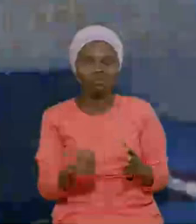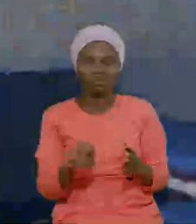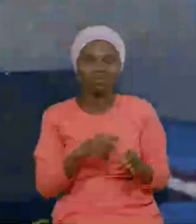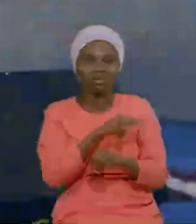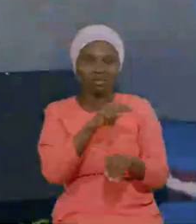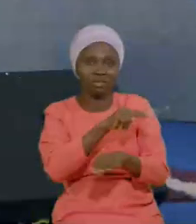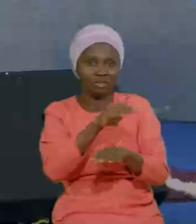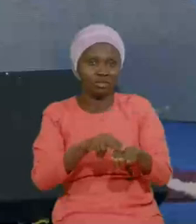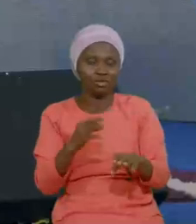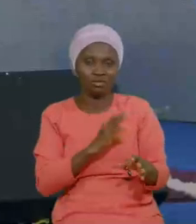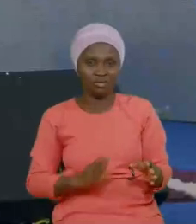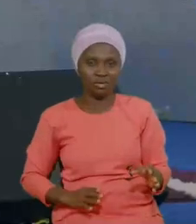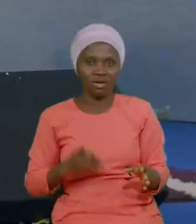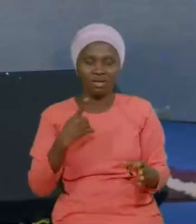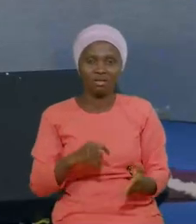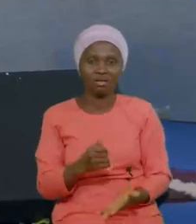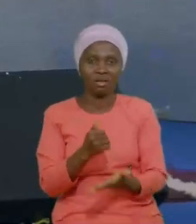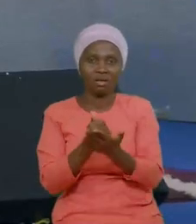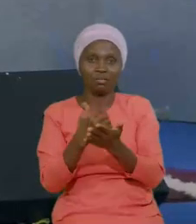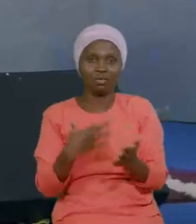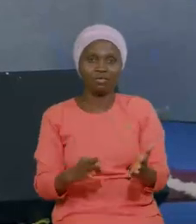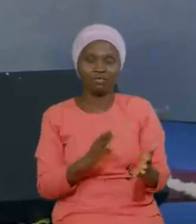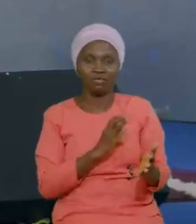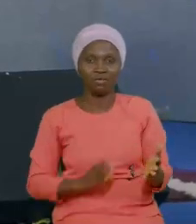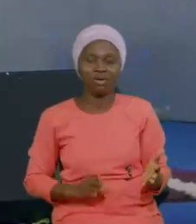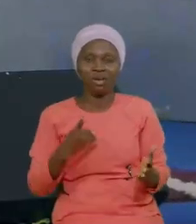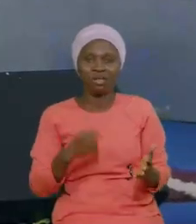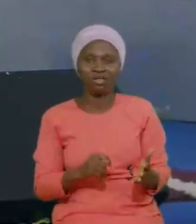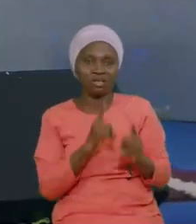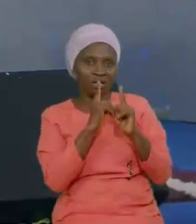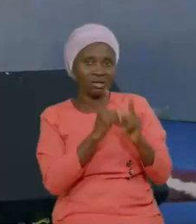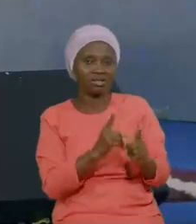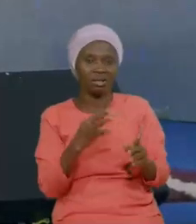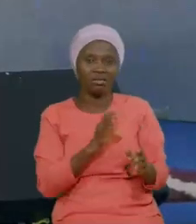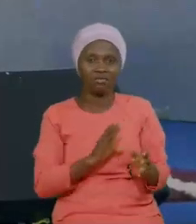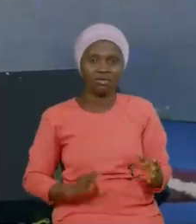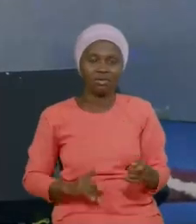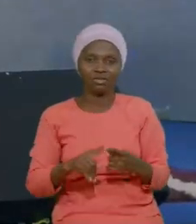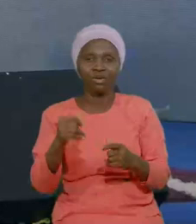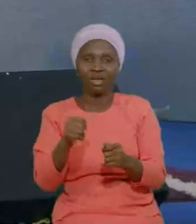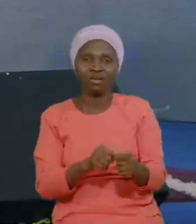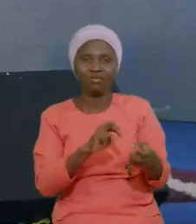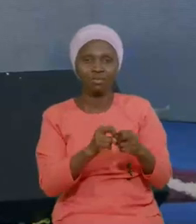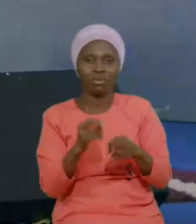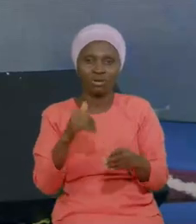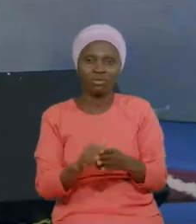Christ, la nature de Christ, le secours de Christ,